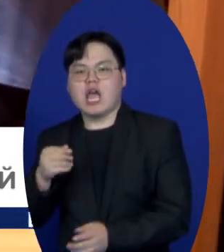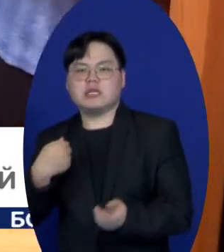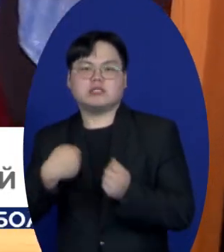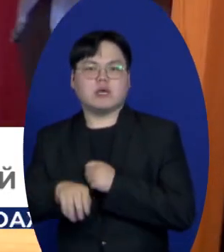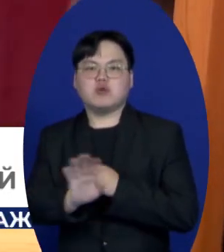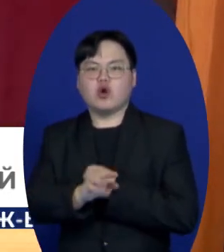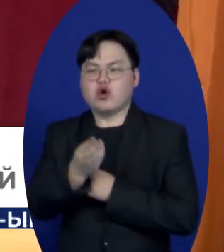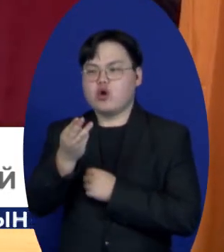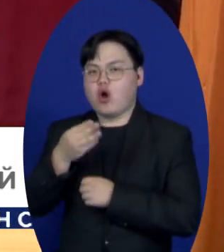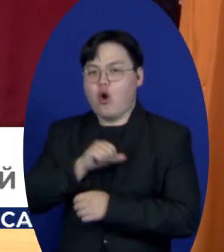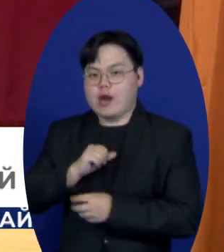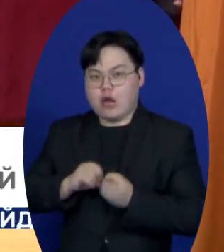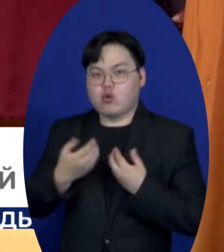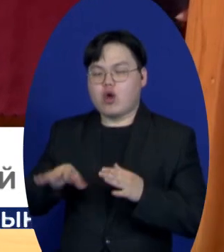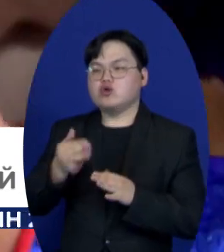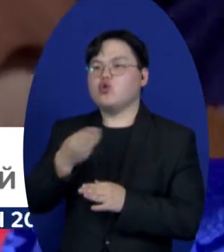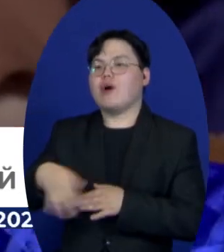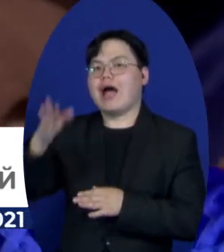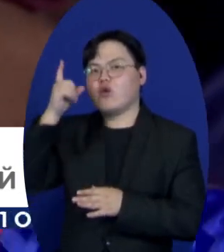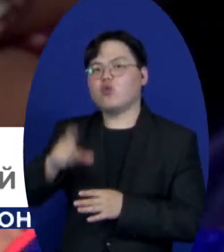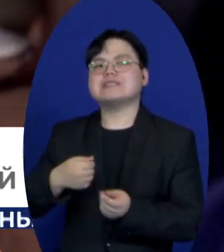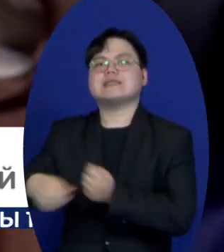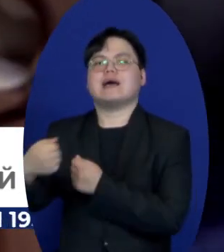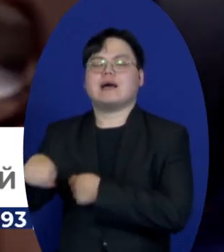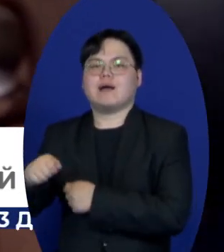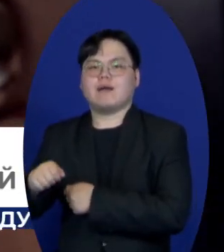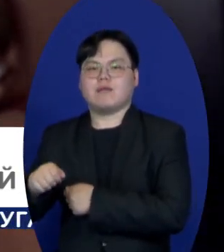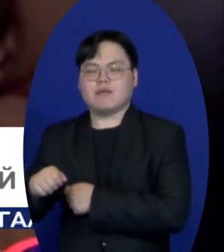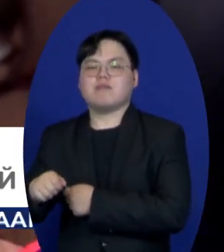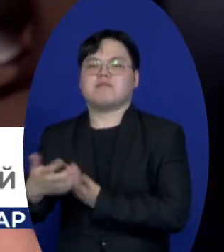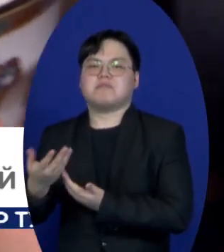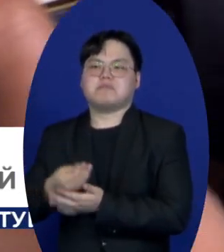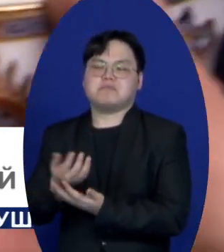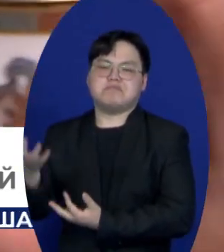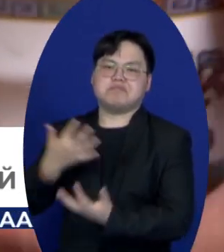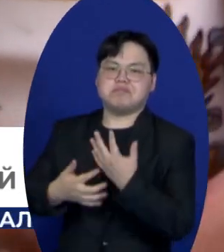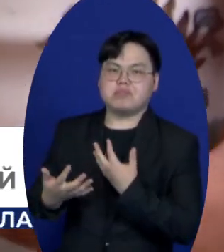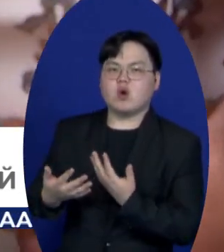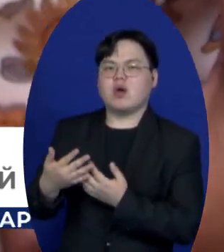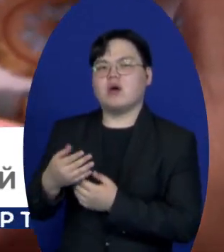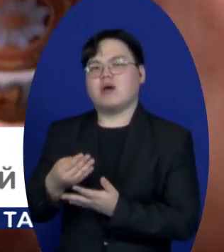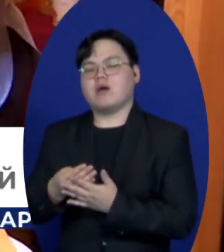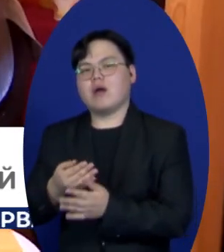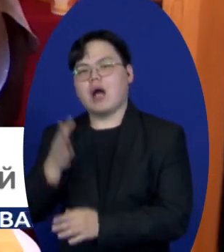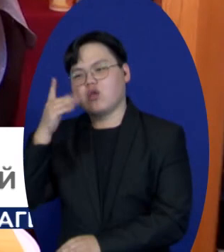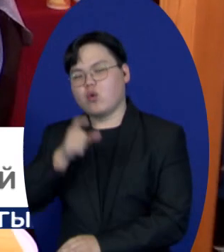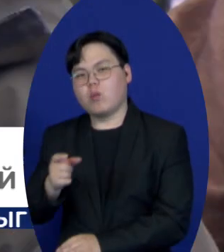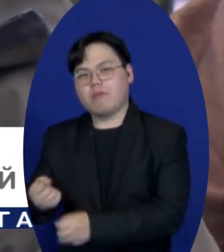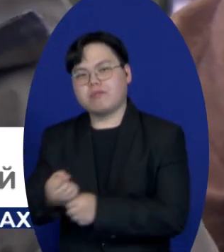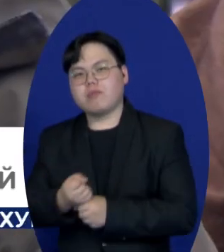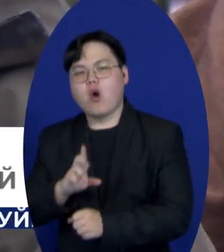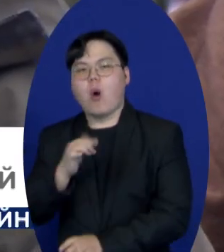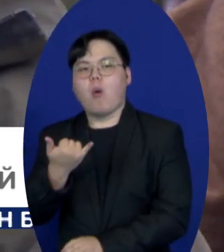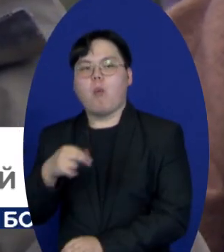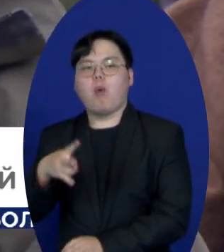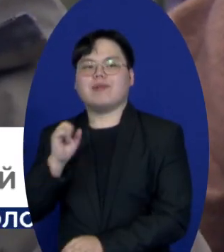аялагчдад жуулчдад борлуулах энэ дээр за тухайн одоо бүс нутагт жуулчид ирэх гих мэт одоо жуулчдын урсгалыг зөвхөн Булган аймаг руу татсан юм